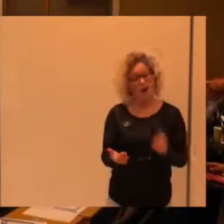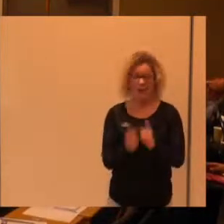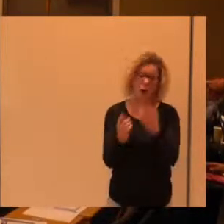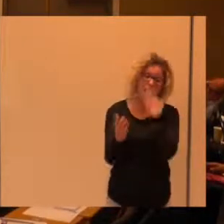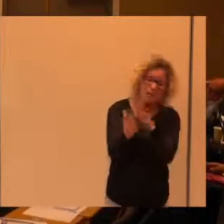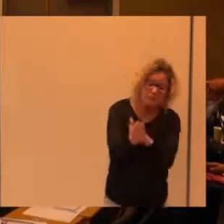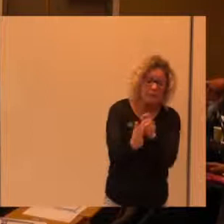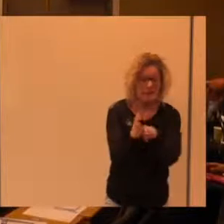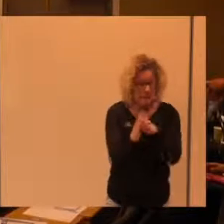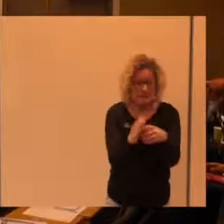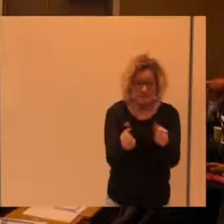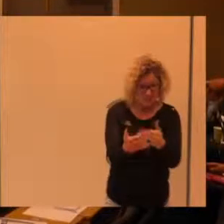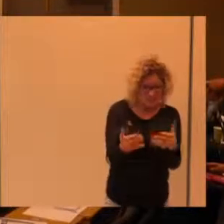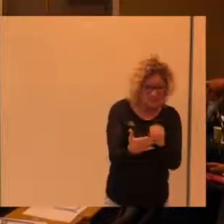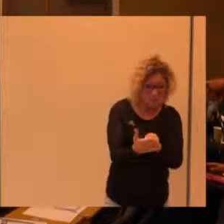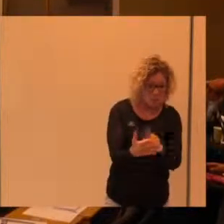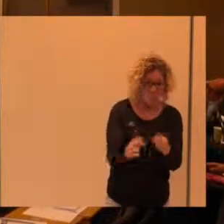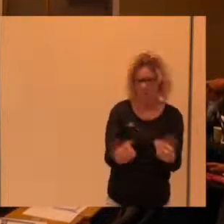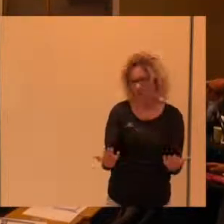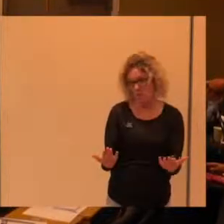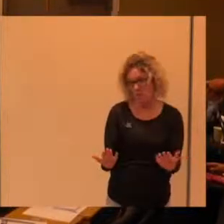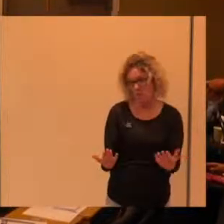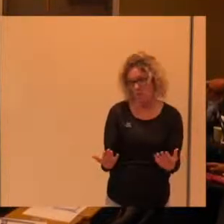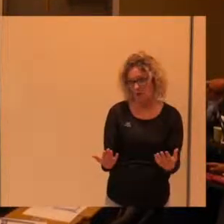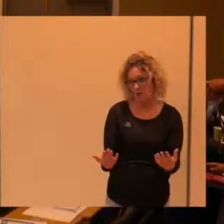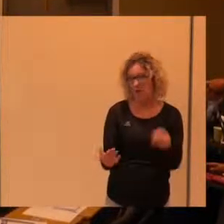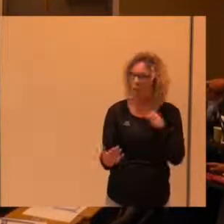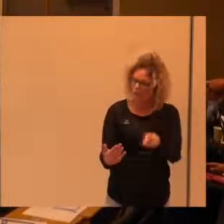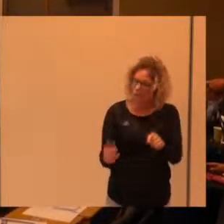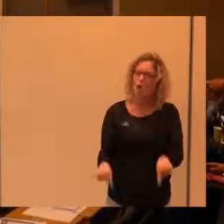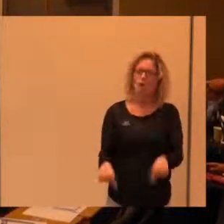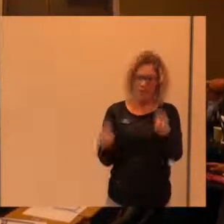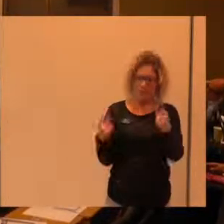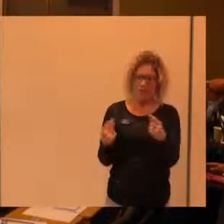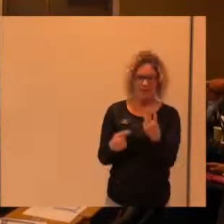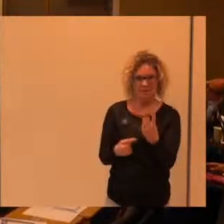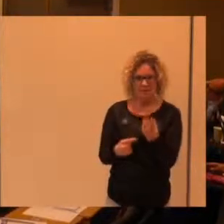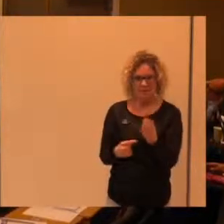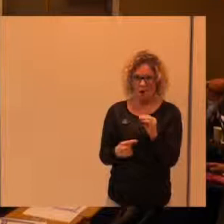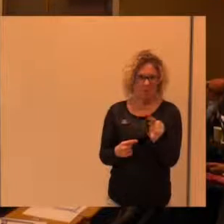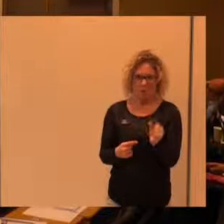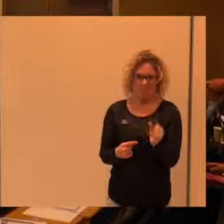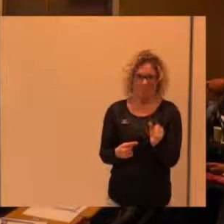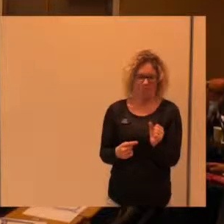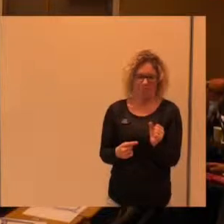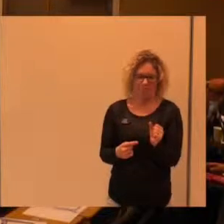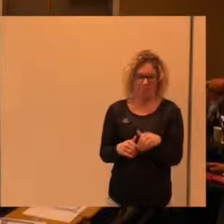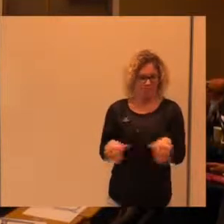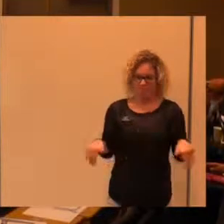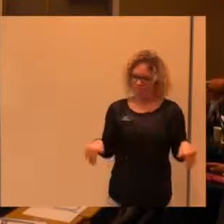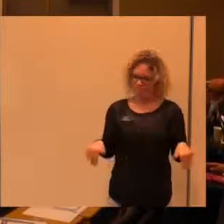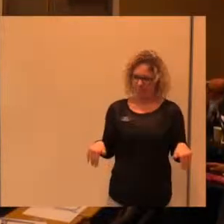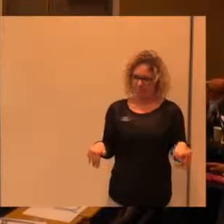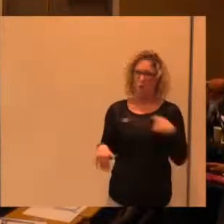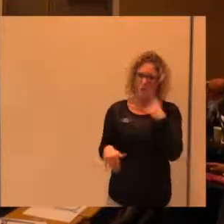film. Oavsett om den är textad eller inte. Den typen av konflikt tar VCAG inte riktigt ställning i. Den har tagit klar ställning